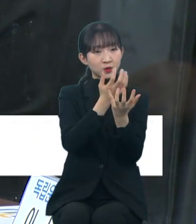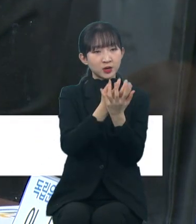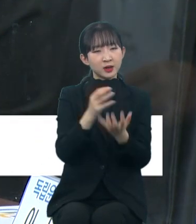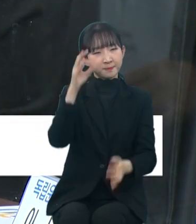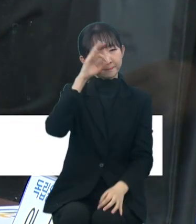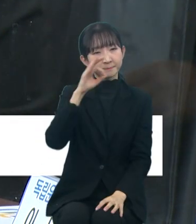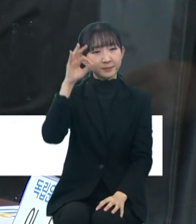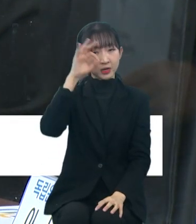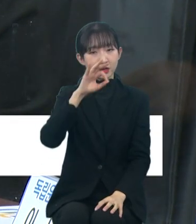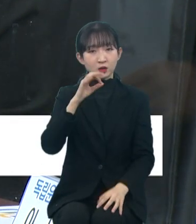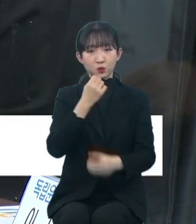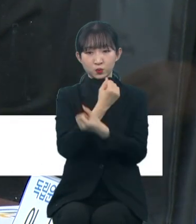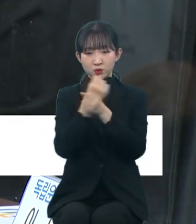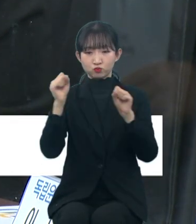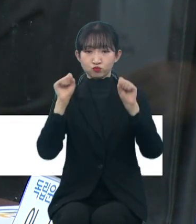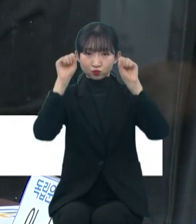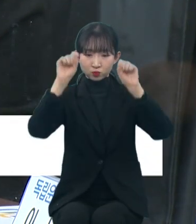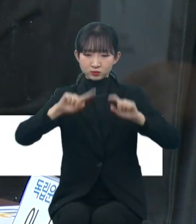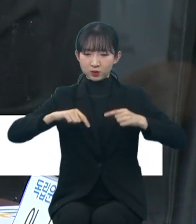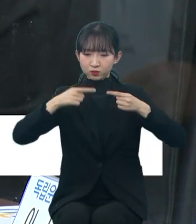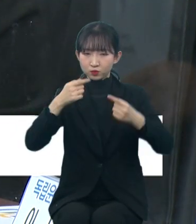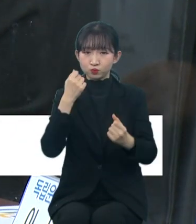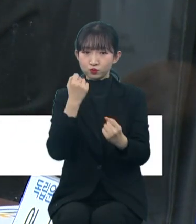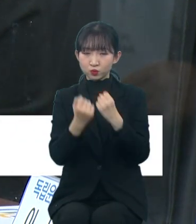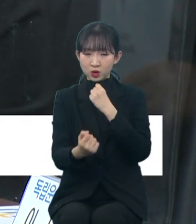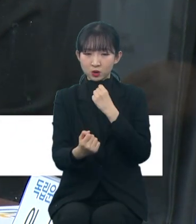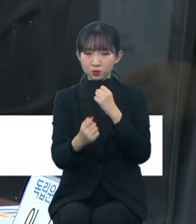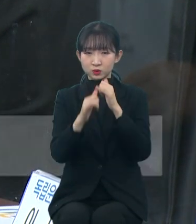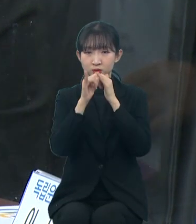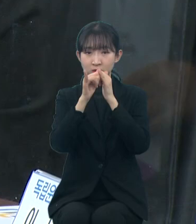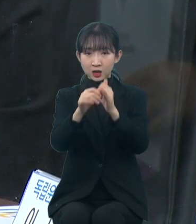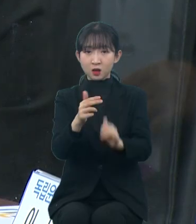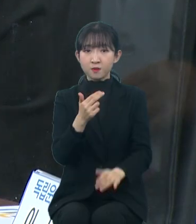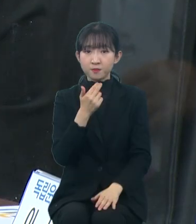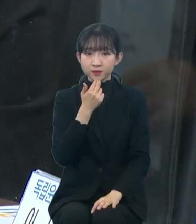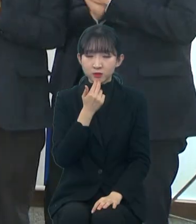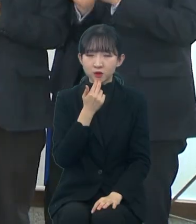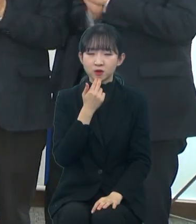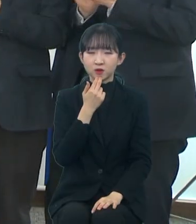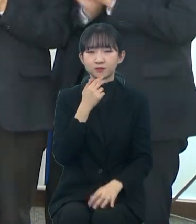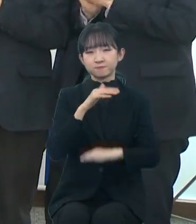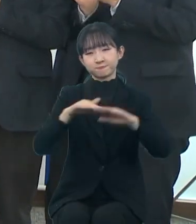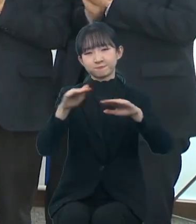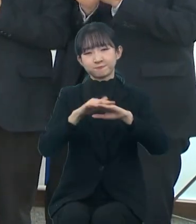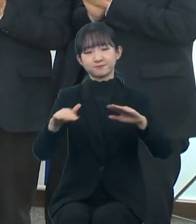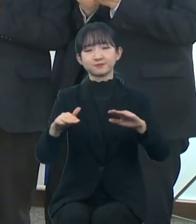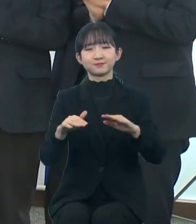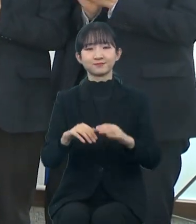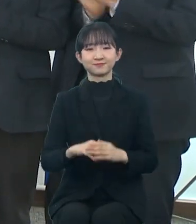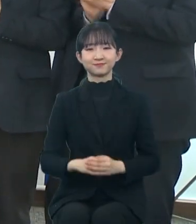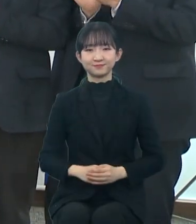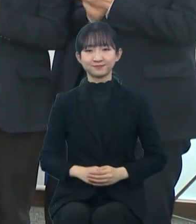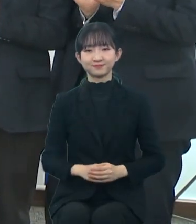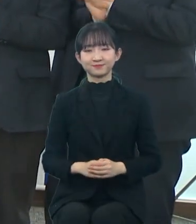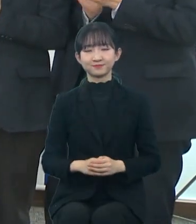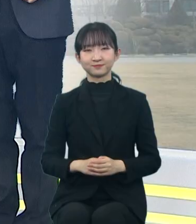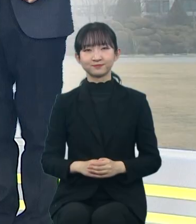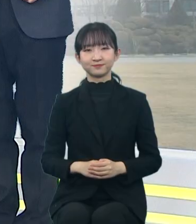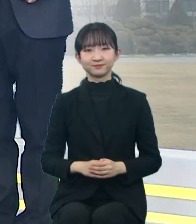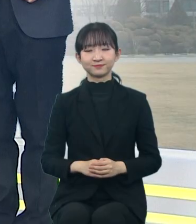독립운동을 하고도 포상을 받지 못하는 사례가 없도록 노력하겠습니다. BTV 뉴스 배상민입니다.